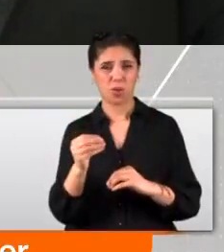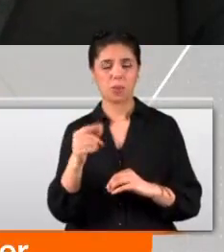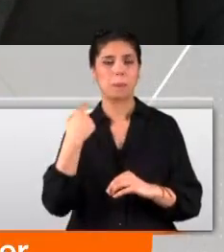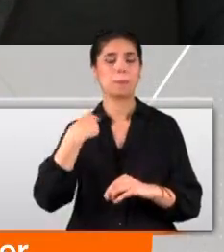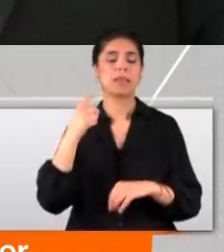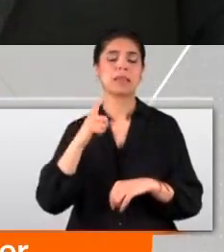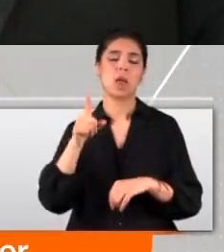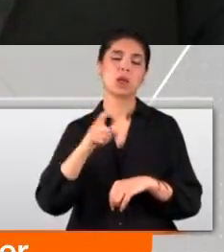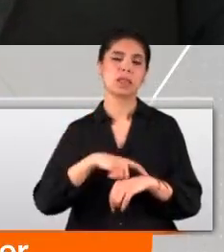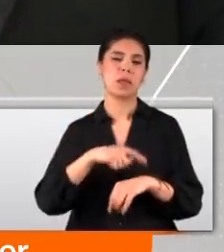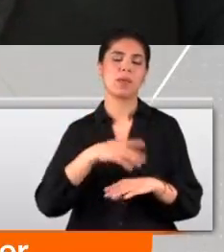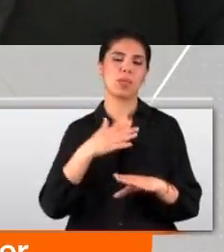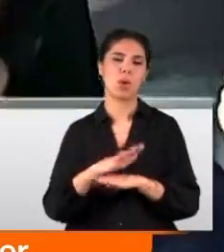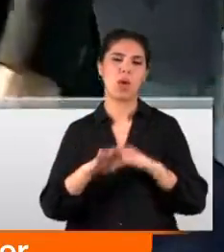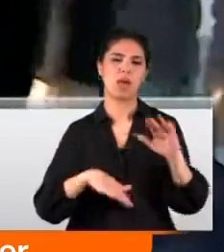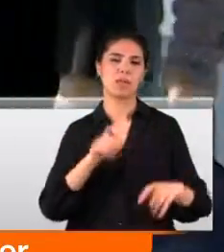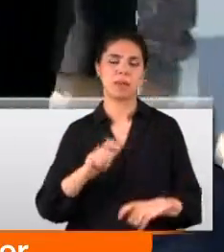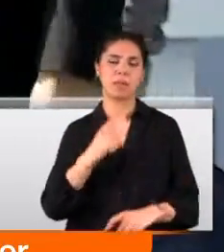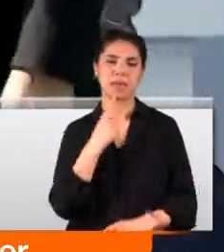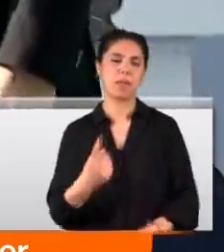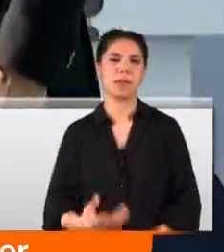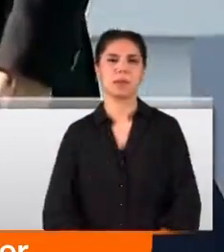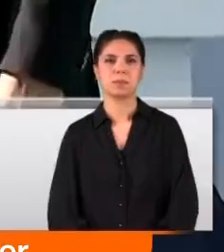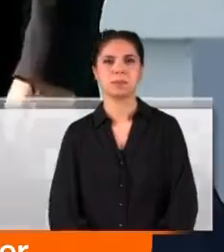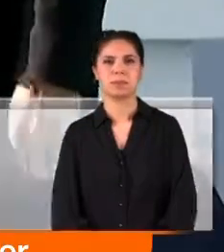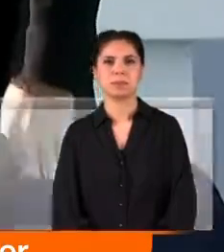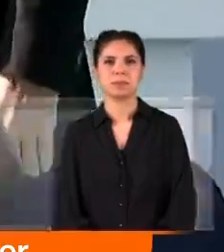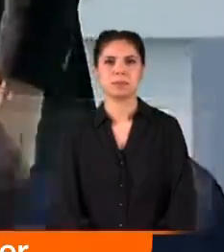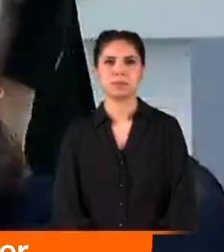biz gerçekten çok doğru bir hareket yapmışız. İşte Cumhur İttifakı, Cumhurbaşkanı.